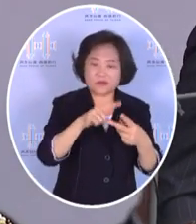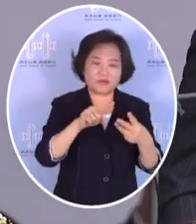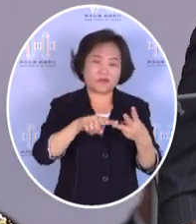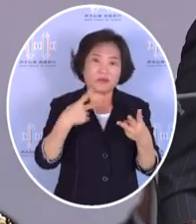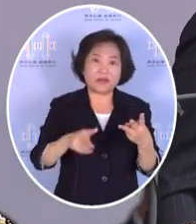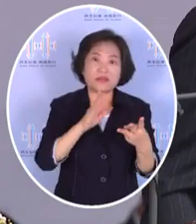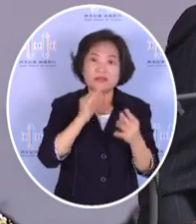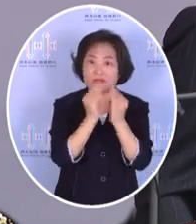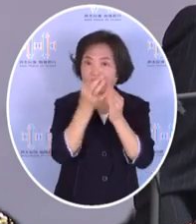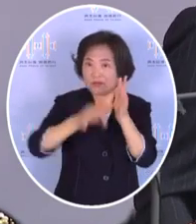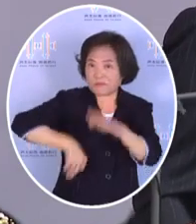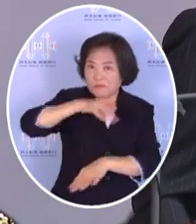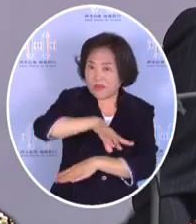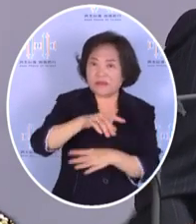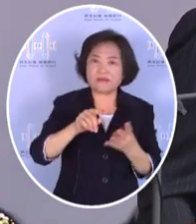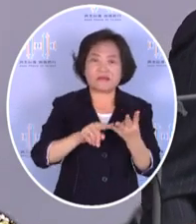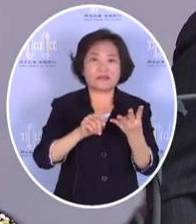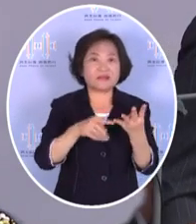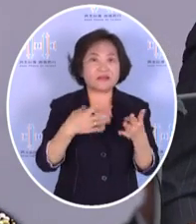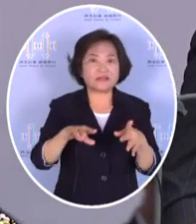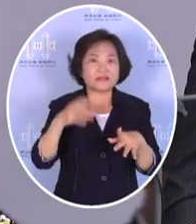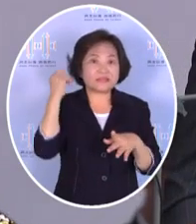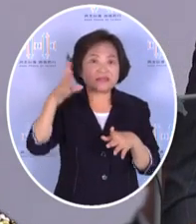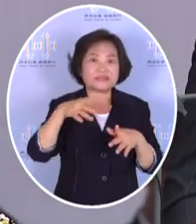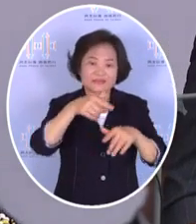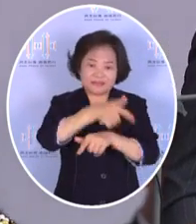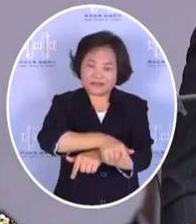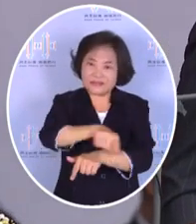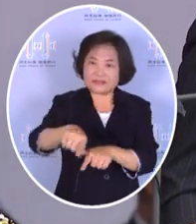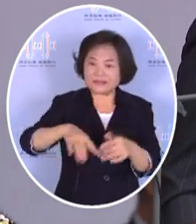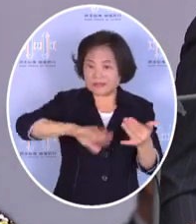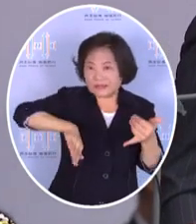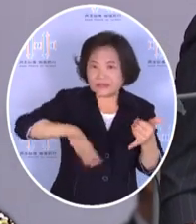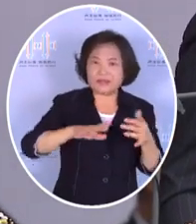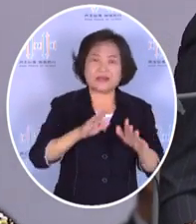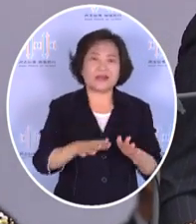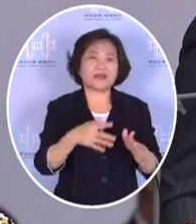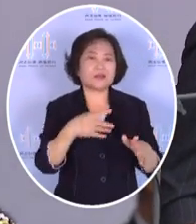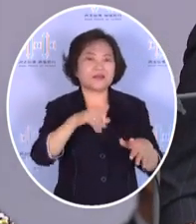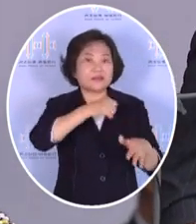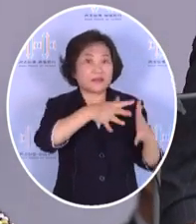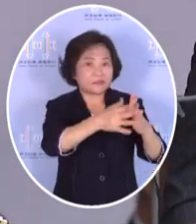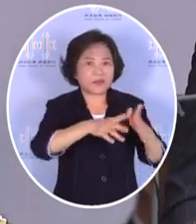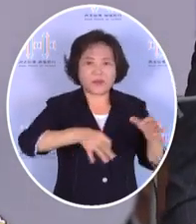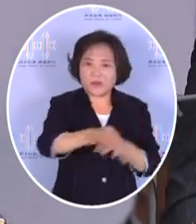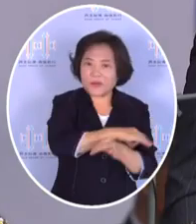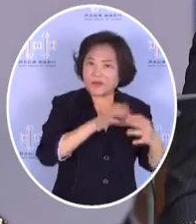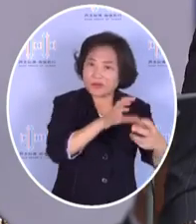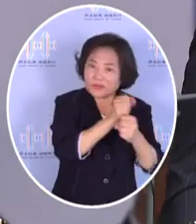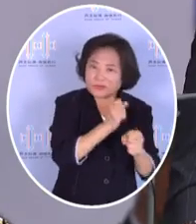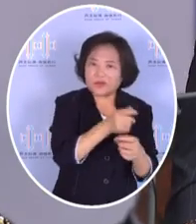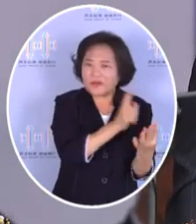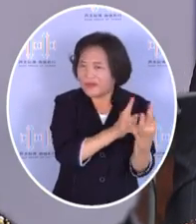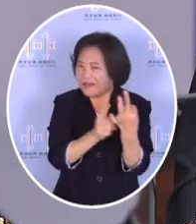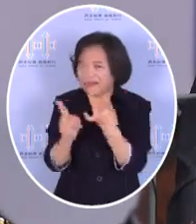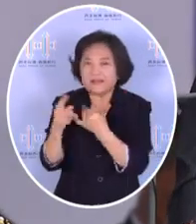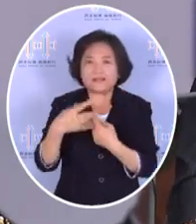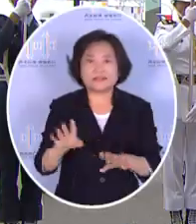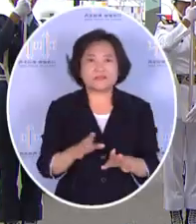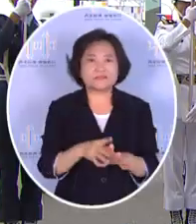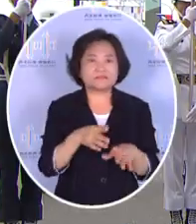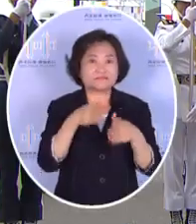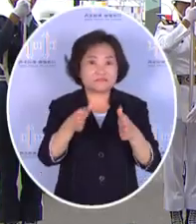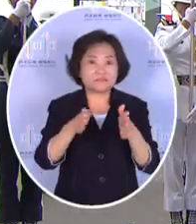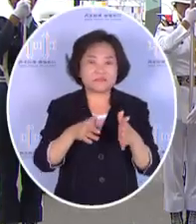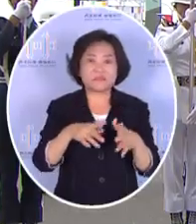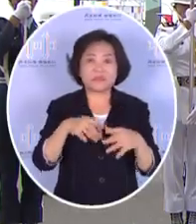元投资计划、新南向政策、台美经济合作、参与区域经济整合等等，都和供